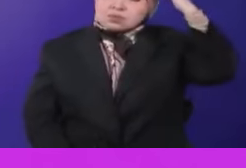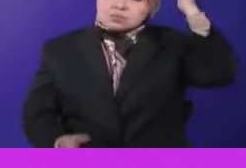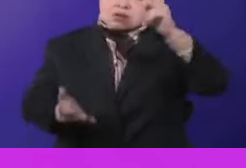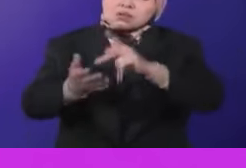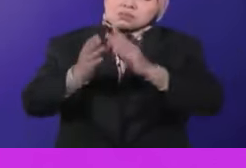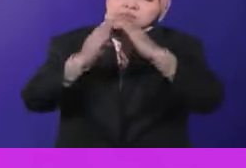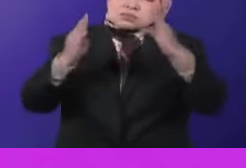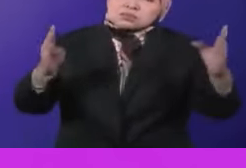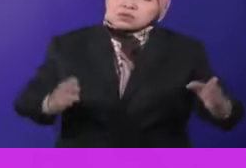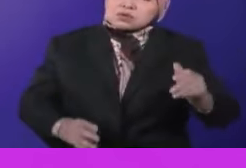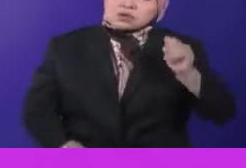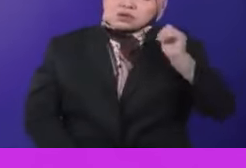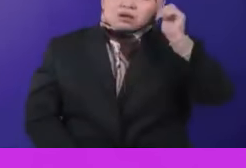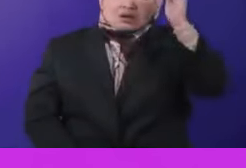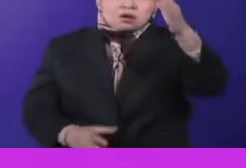كنتم